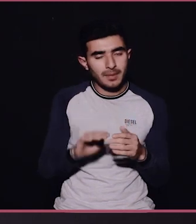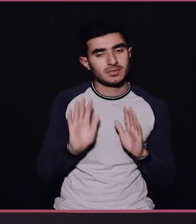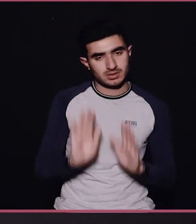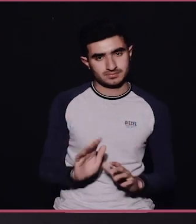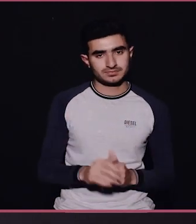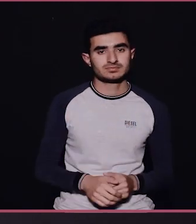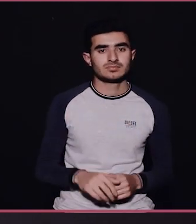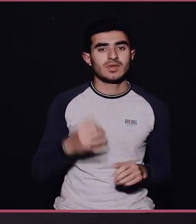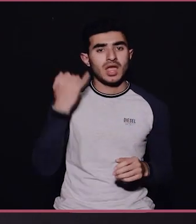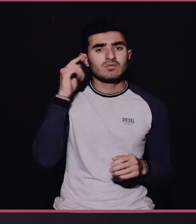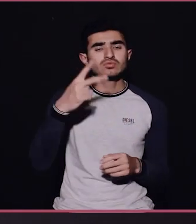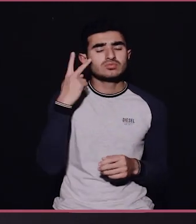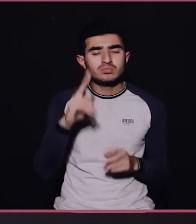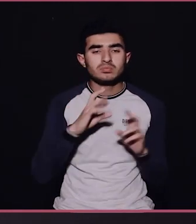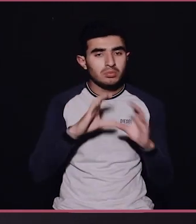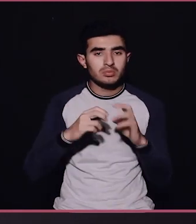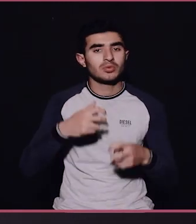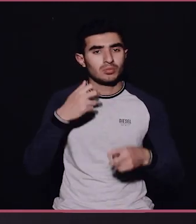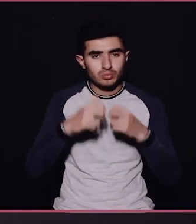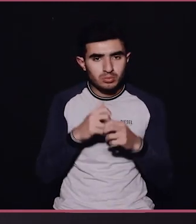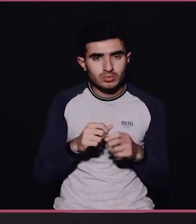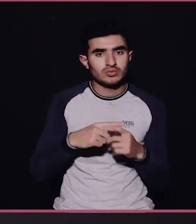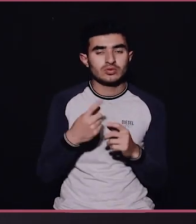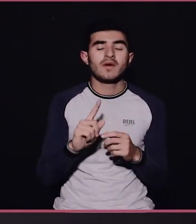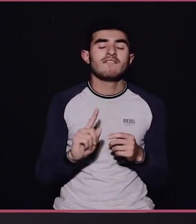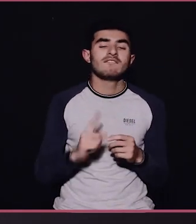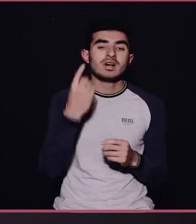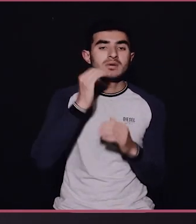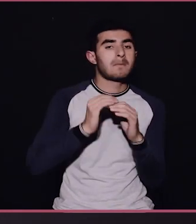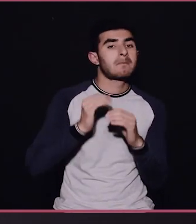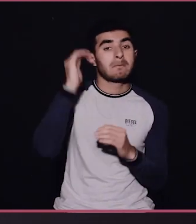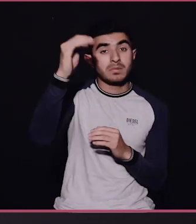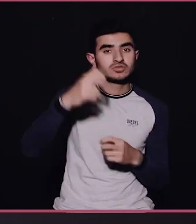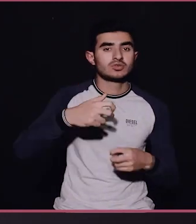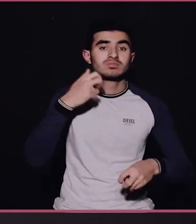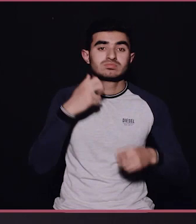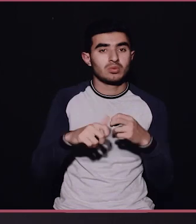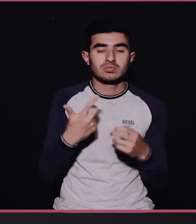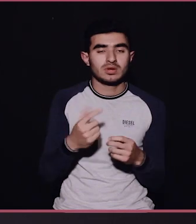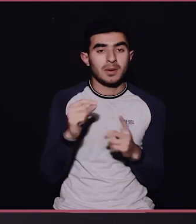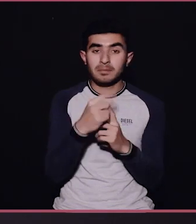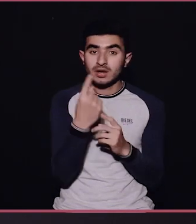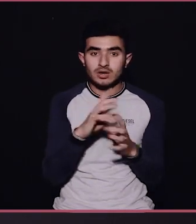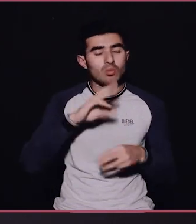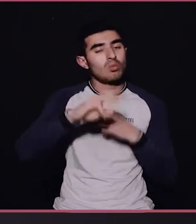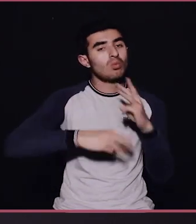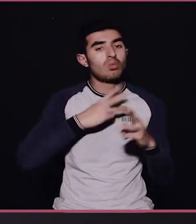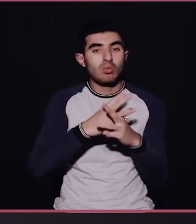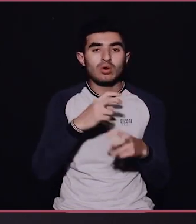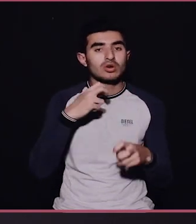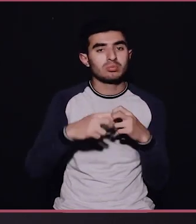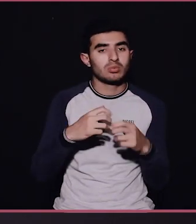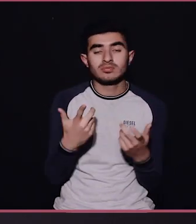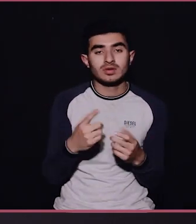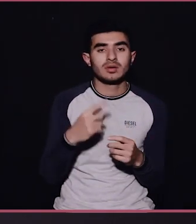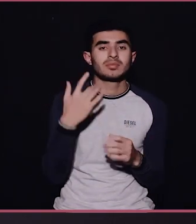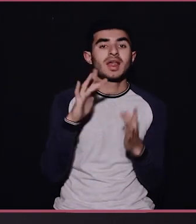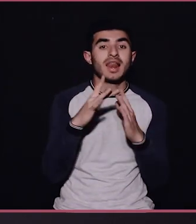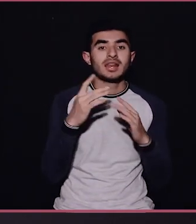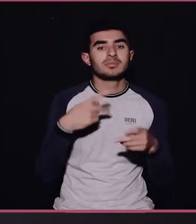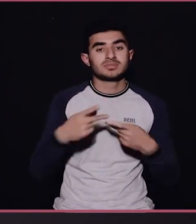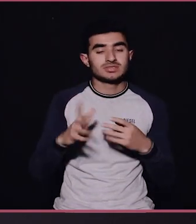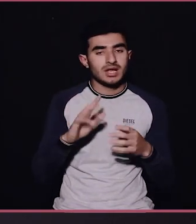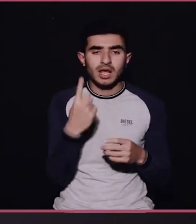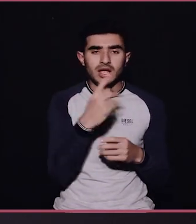آئیں گے لیکن وہ چیلنجز ریڈیوس ہوتے جائیں گے. اگر ہم پچھلے 5 سال کا ٹرینڈ آبزرو کریں چیلنجز ریڈیوس ہوتے گئے ہیں. If you're talking about challenges, let's talk about one of the